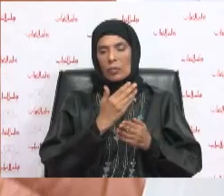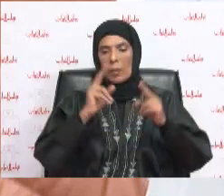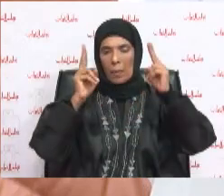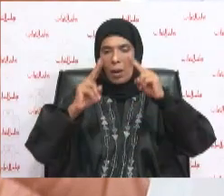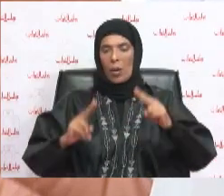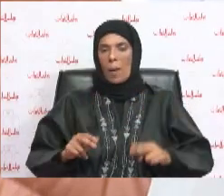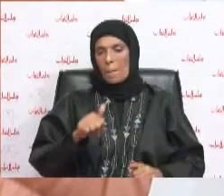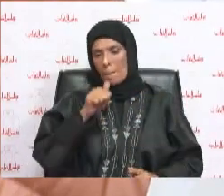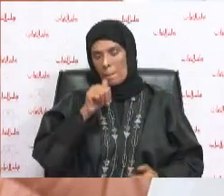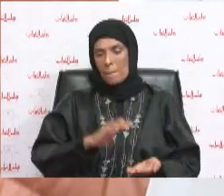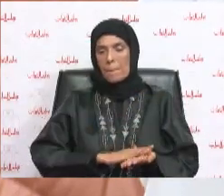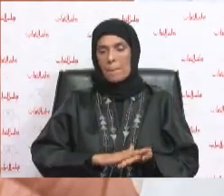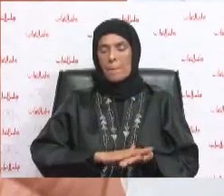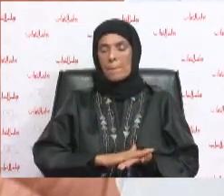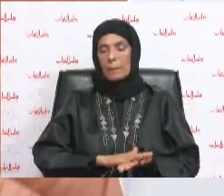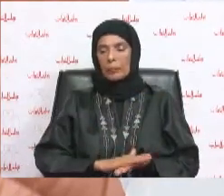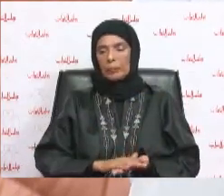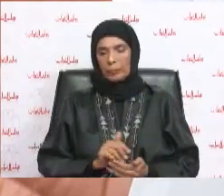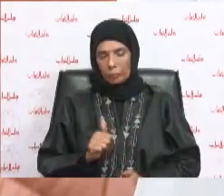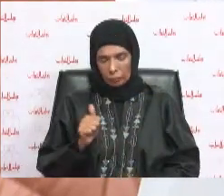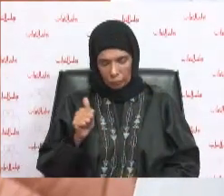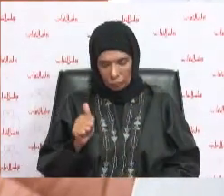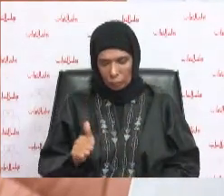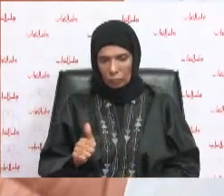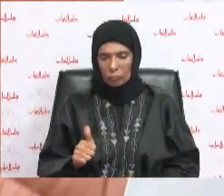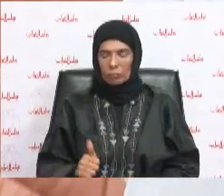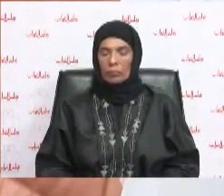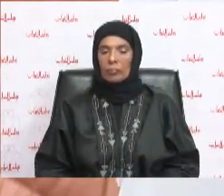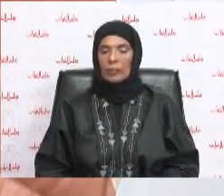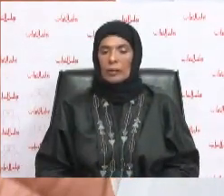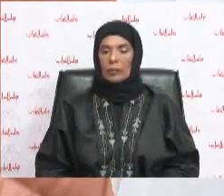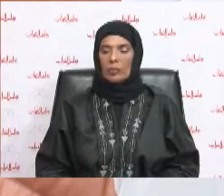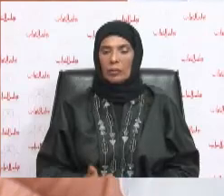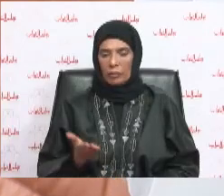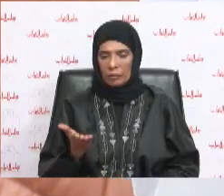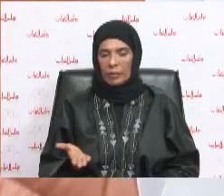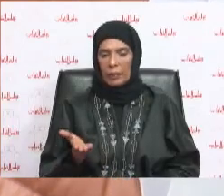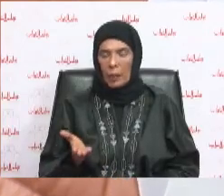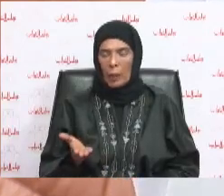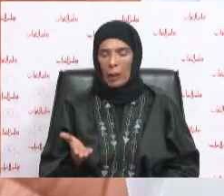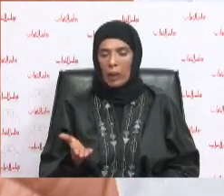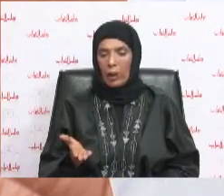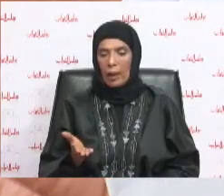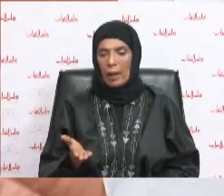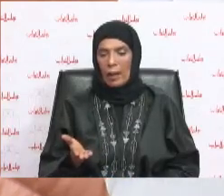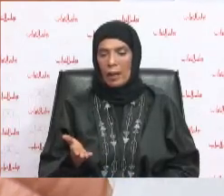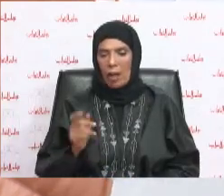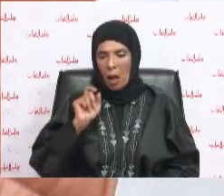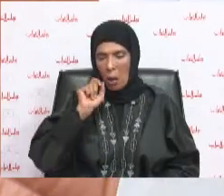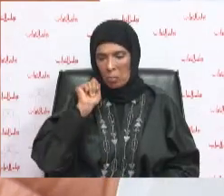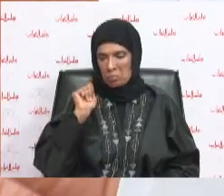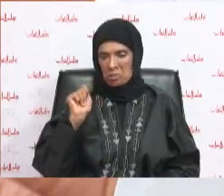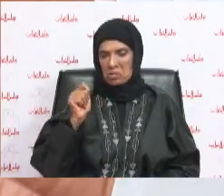والماء والأرض حتى يتسنى لنا أن تكون هناك تجار